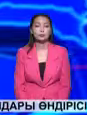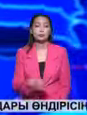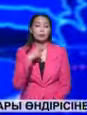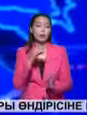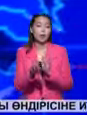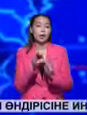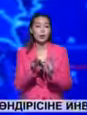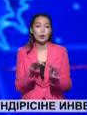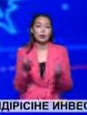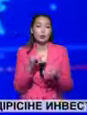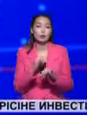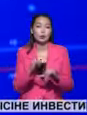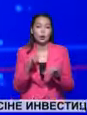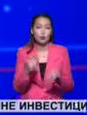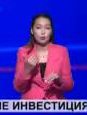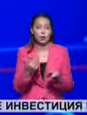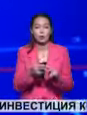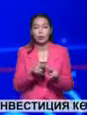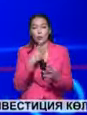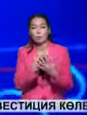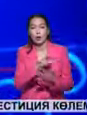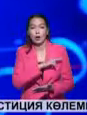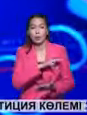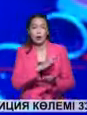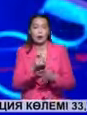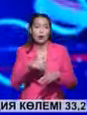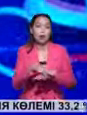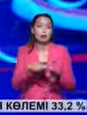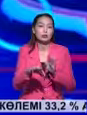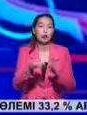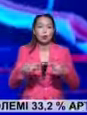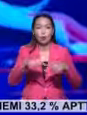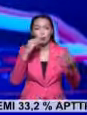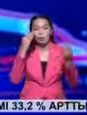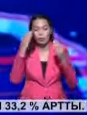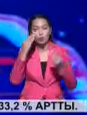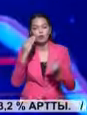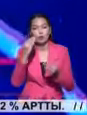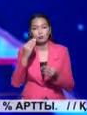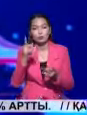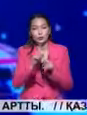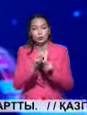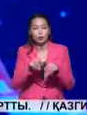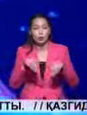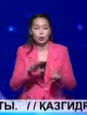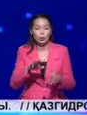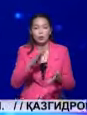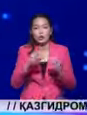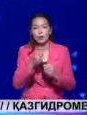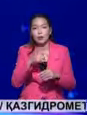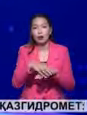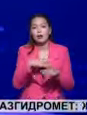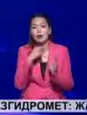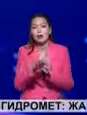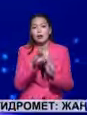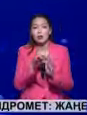Референдум демократиялық жүйенің бір көрінісі. Мұнда халықтың таңдауы қоғамның пікірі ескеріледі. Жалпы халықтық референдум осыған дейін елімізде 3